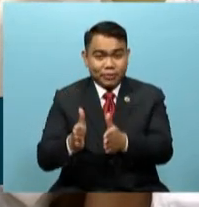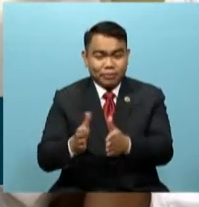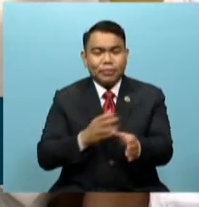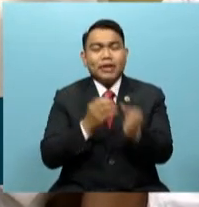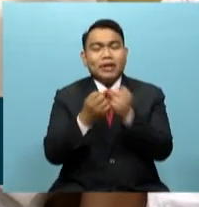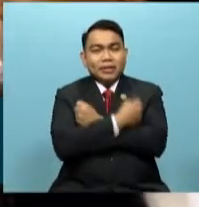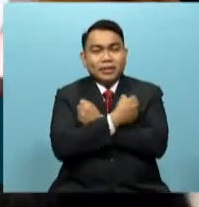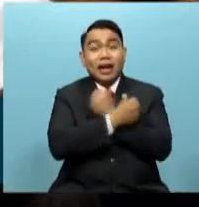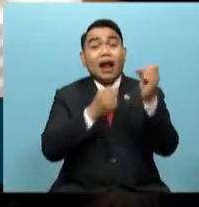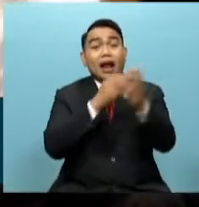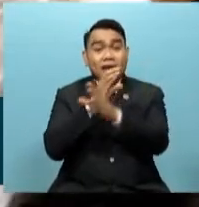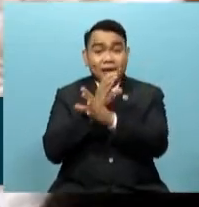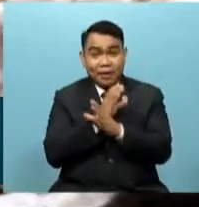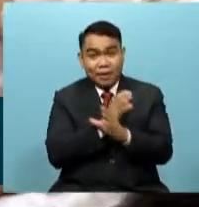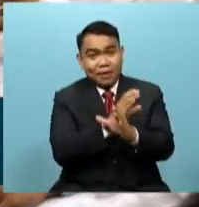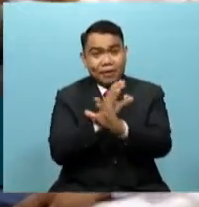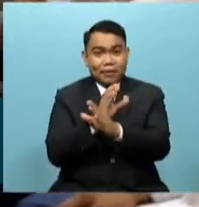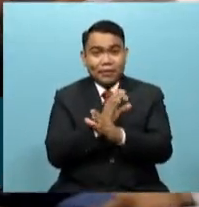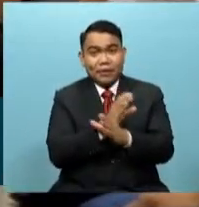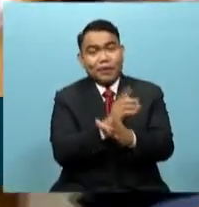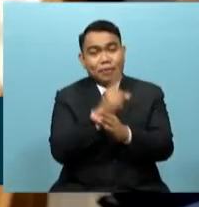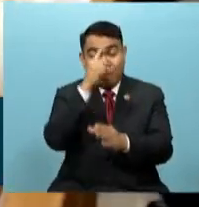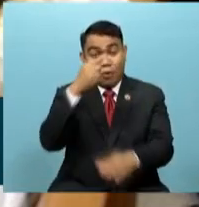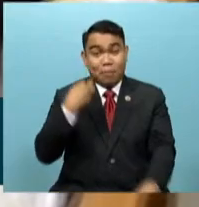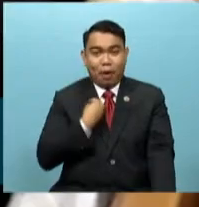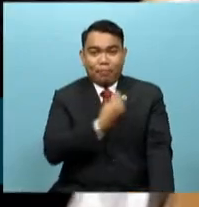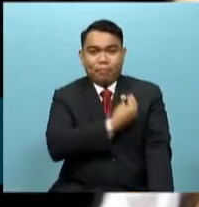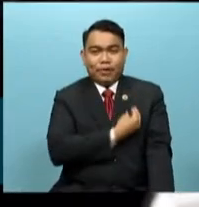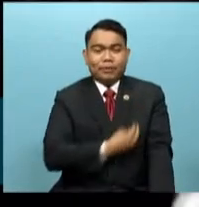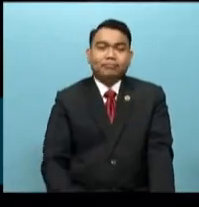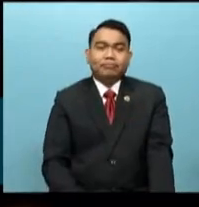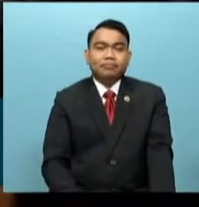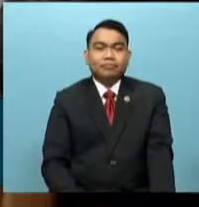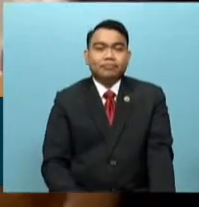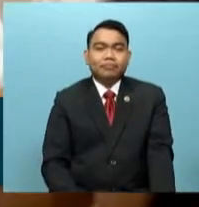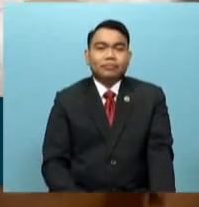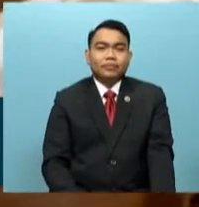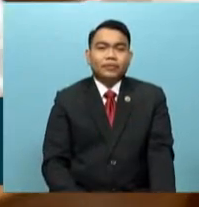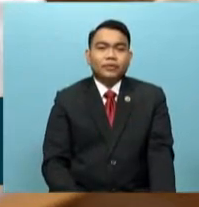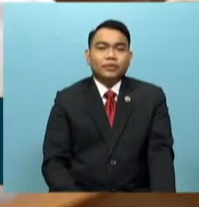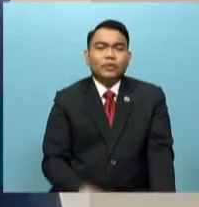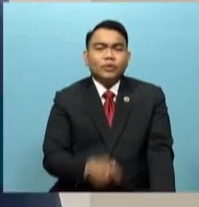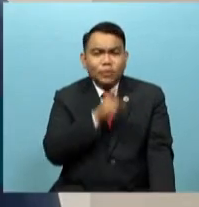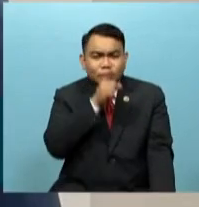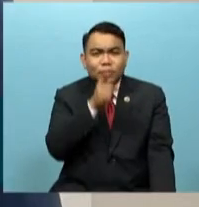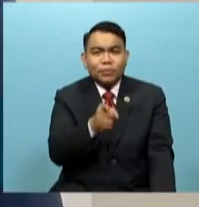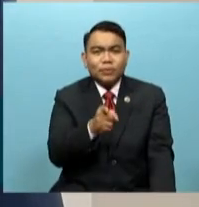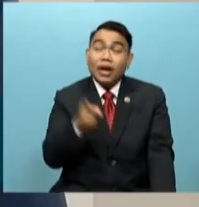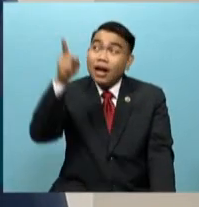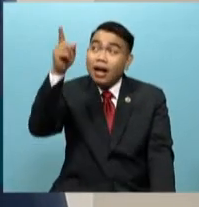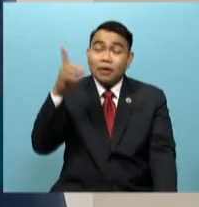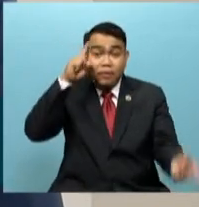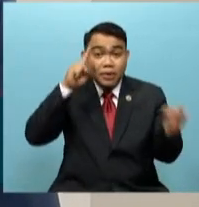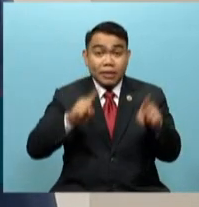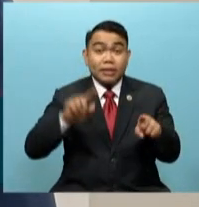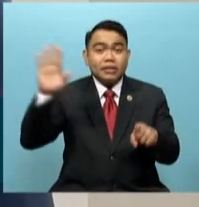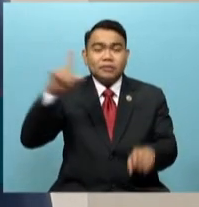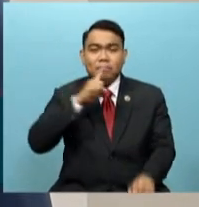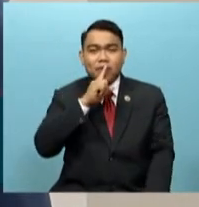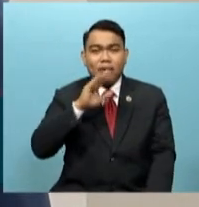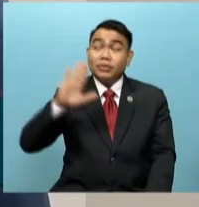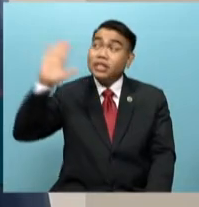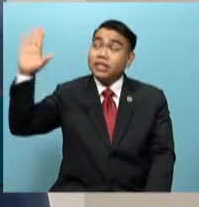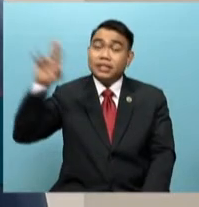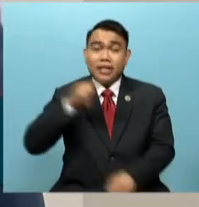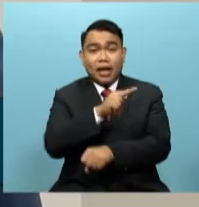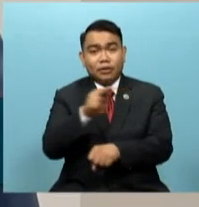pagmamahal at pagmamalasakit sa ating pong mga kapatid. Tunay po na tinutupad ng Panginoon Diyos ang kanyang pangako sa kanyang